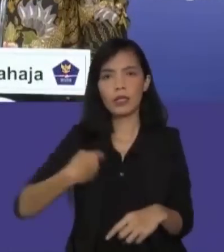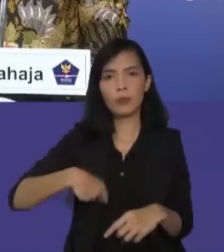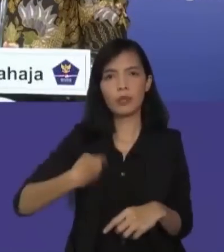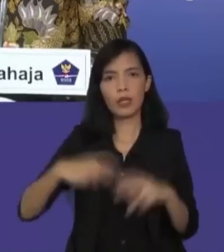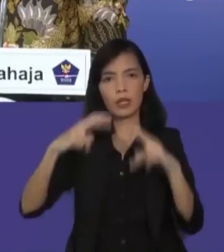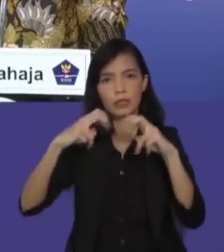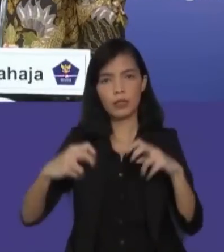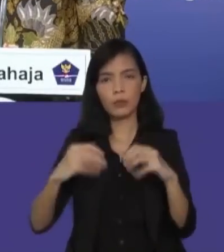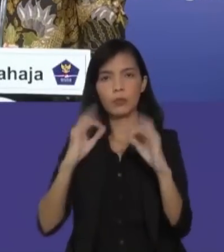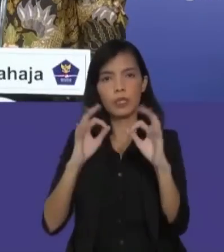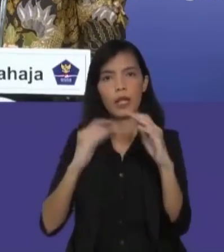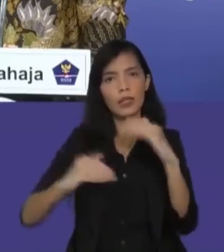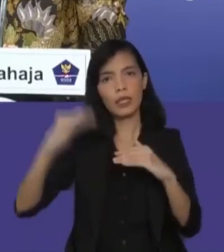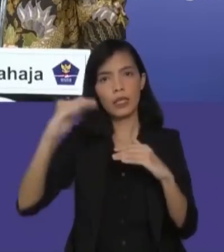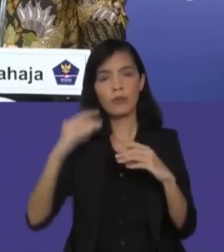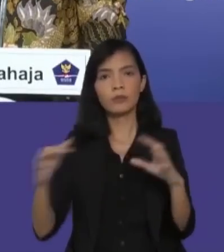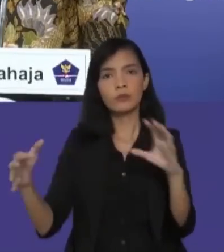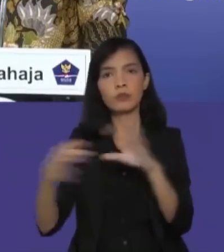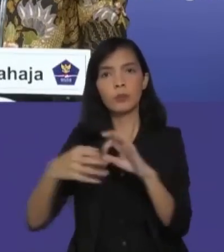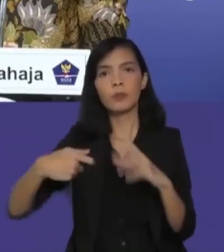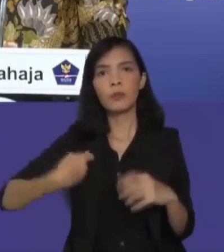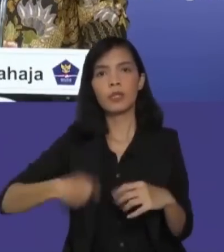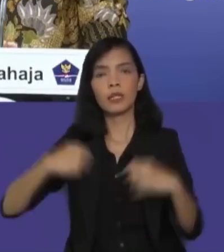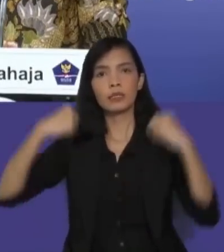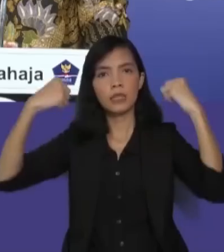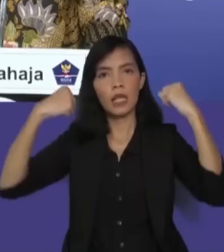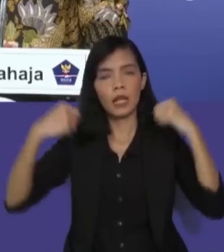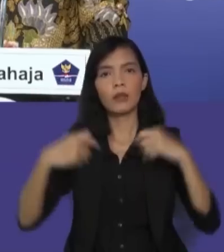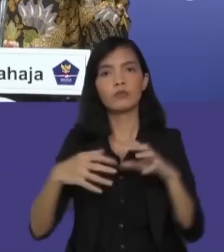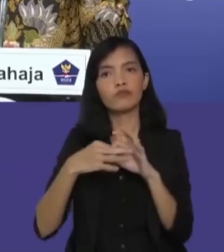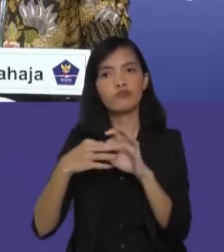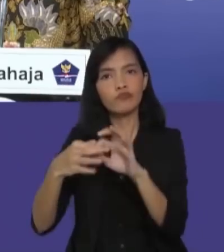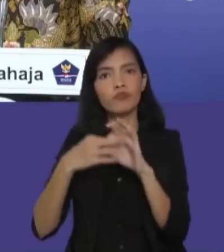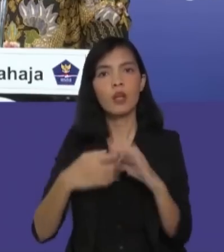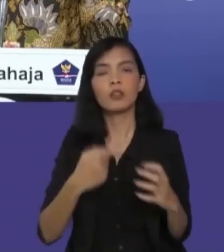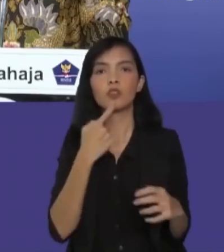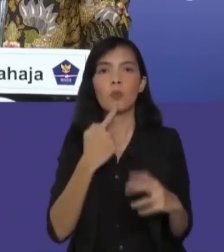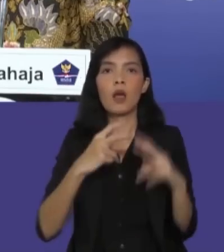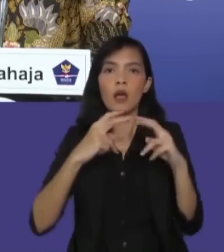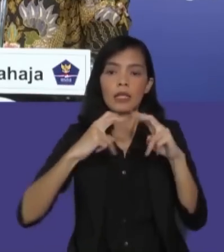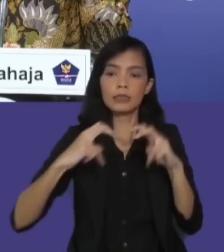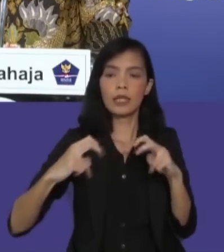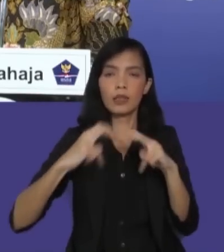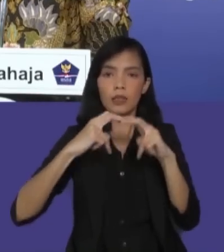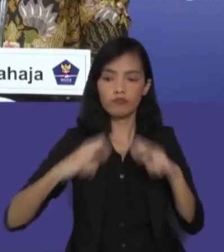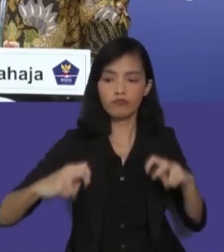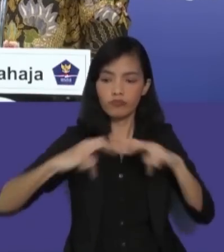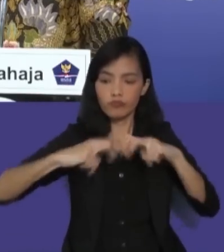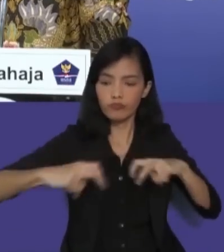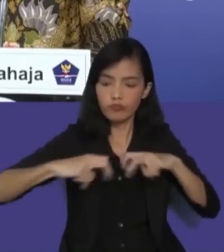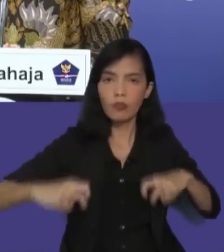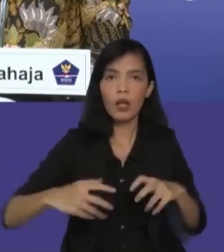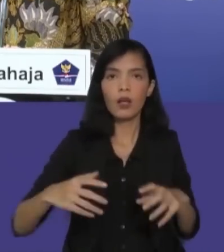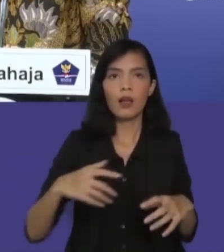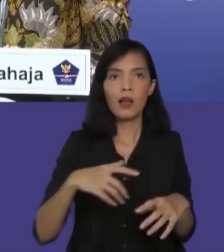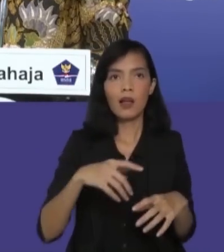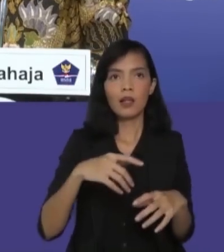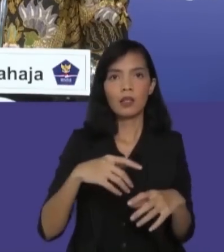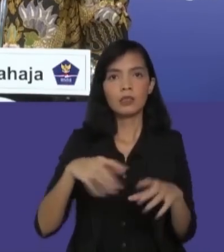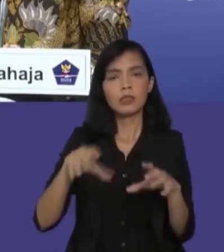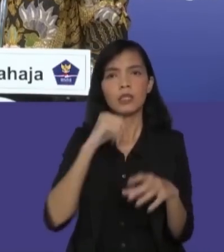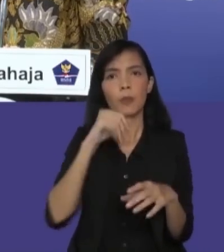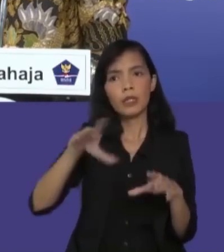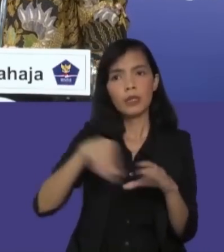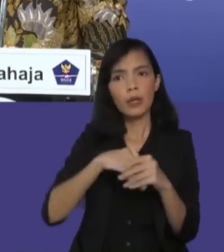BRIN bekerja sama dengan Kementerian Kesehatan akan melakukan riset yang lebih besar lagi, melibatkan banyak rumah sakit